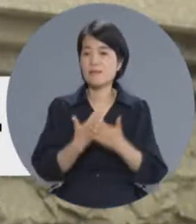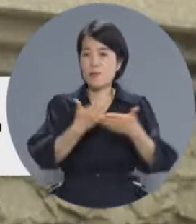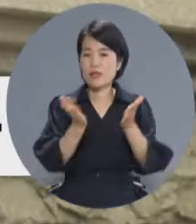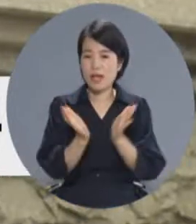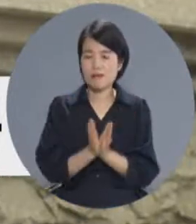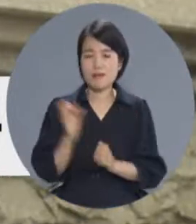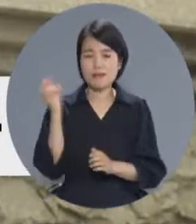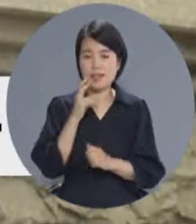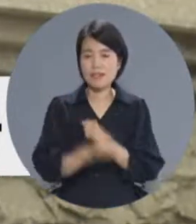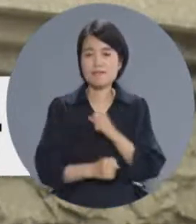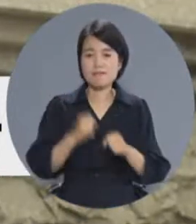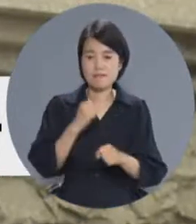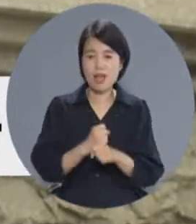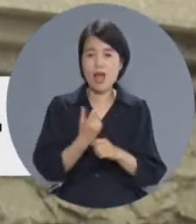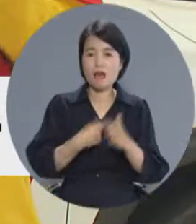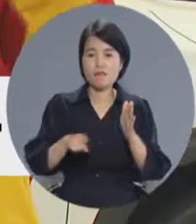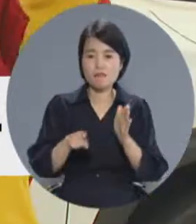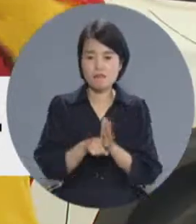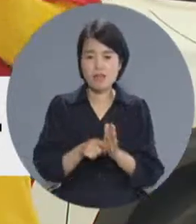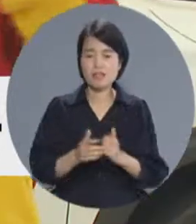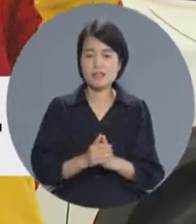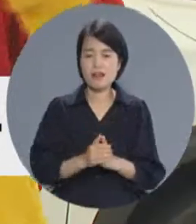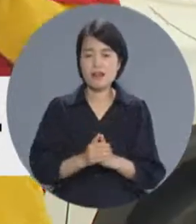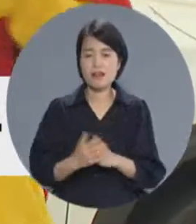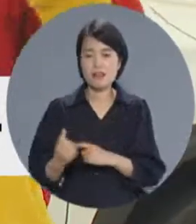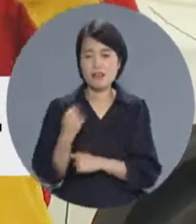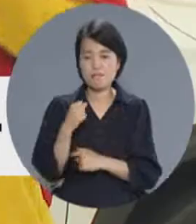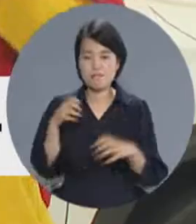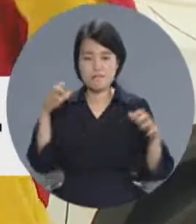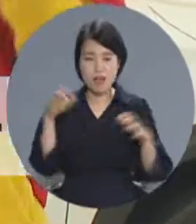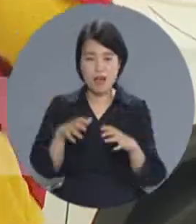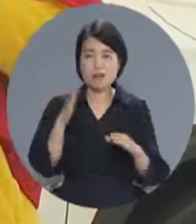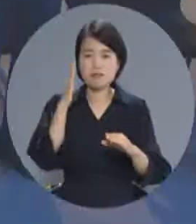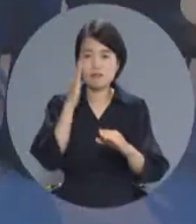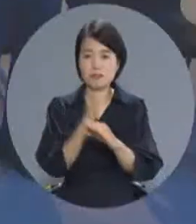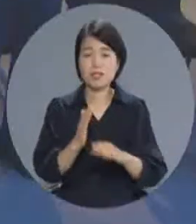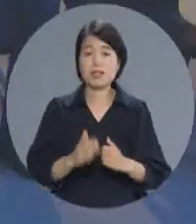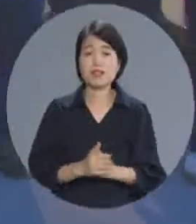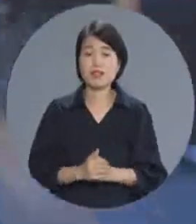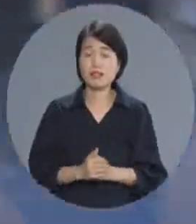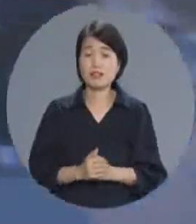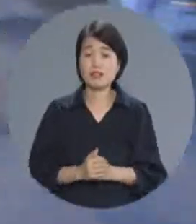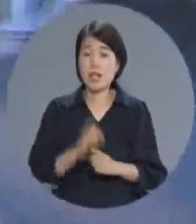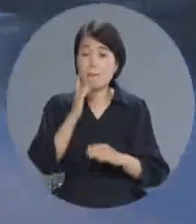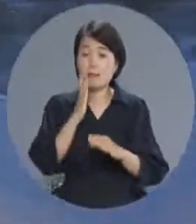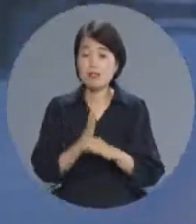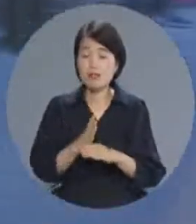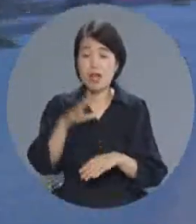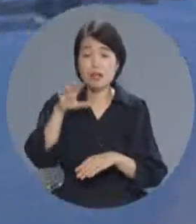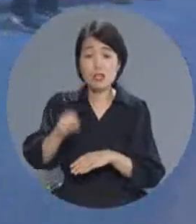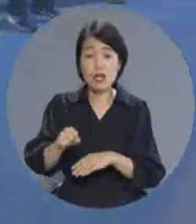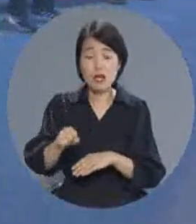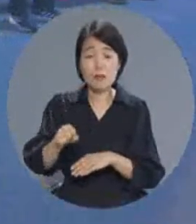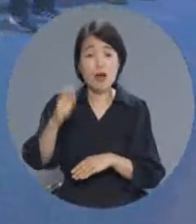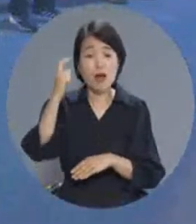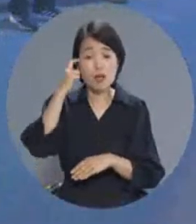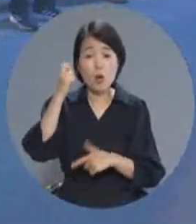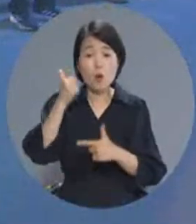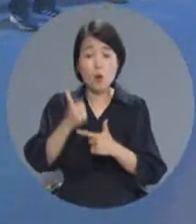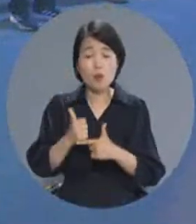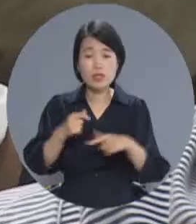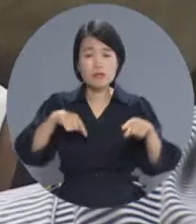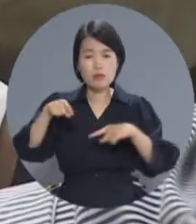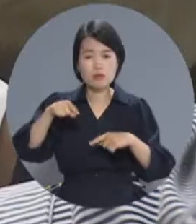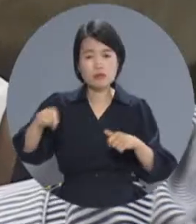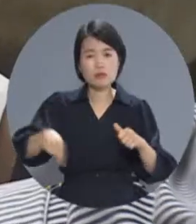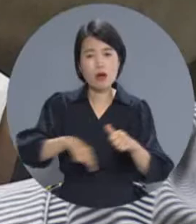으로 다시 자리매김 하기 위해서 총력전을 펴고 있습니다 민주당 텃밭으로 여겨지고 있는 호남의 정치